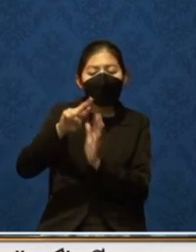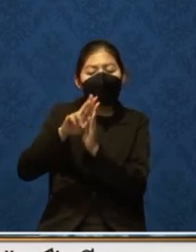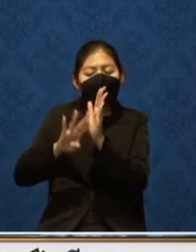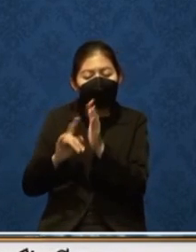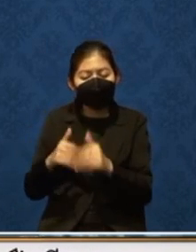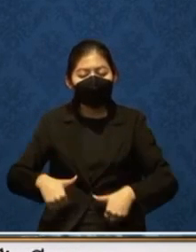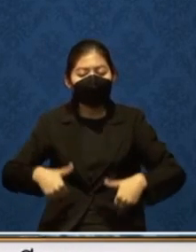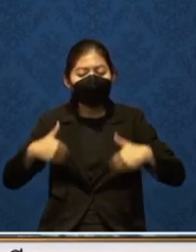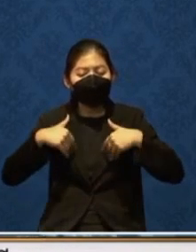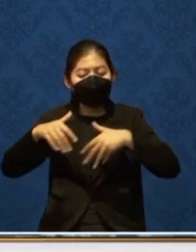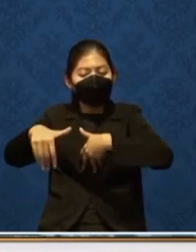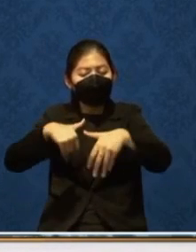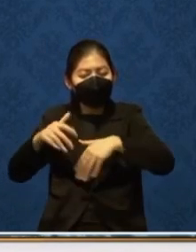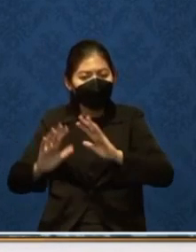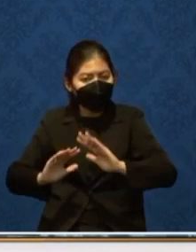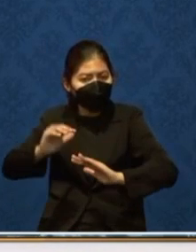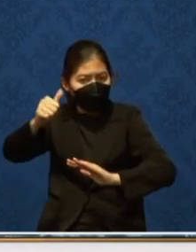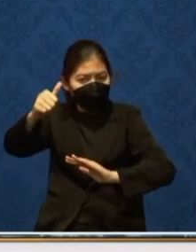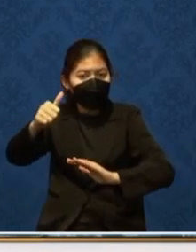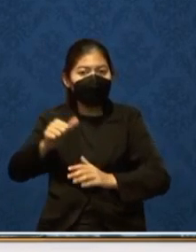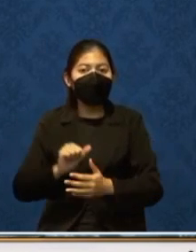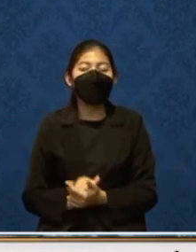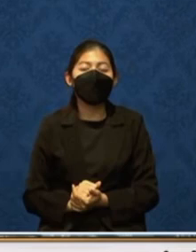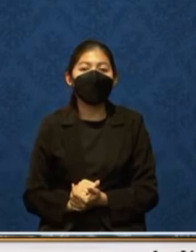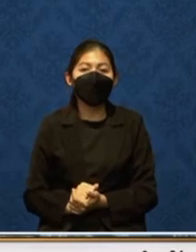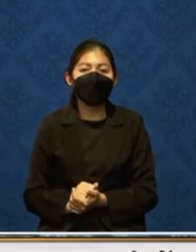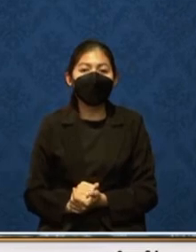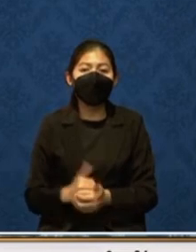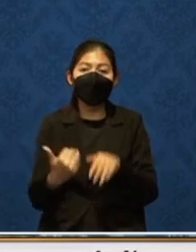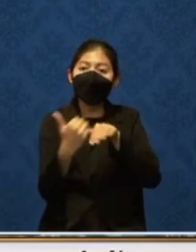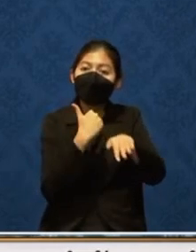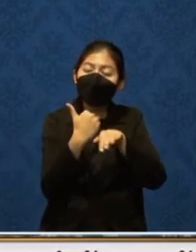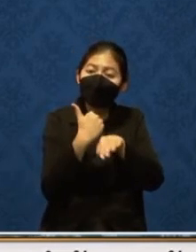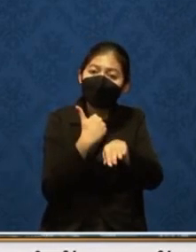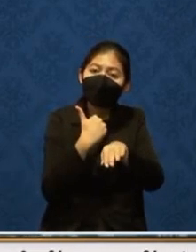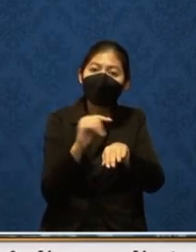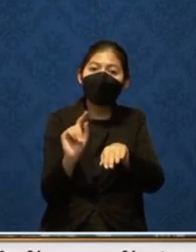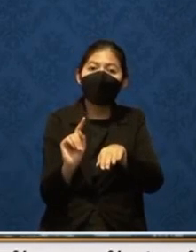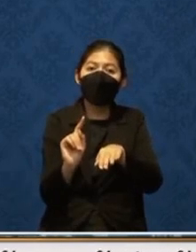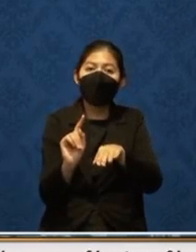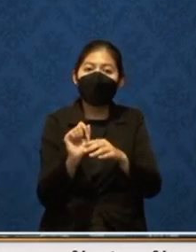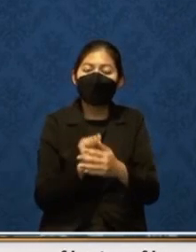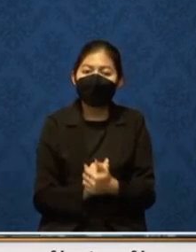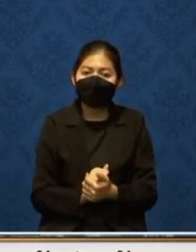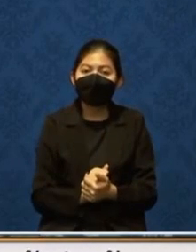ใหวชีวิตความ leave to life ของพระชาชนดีขึ้นจริง ๆถนนผังเมืองนะครับ